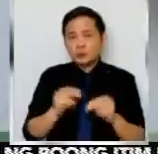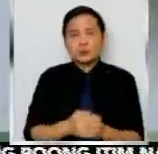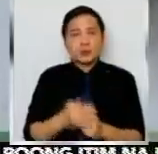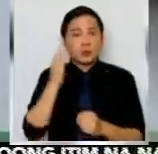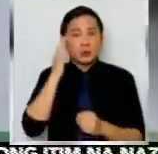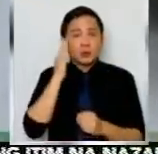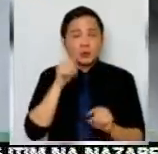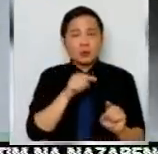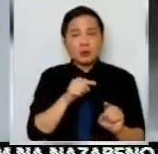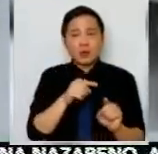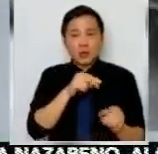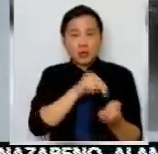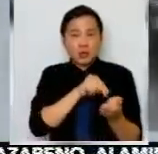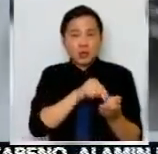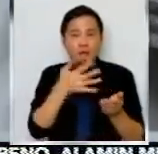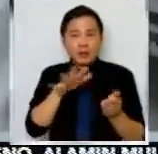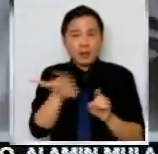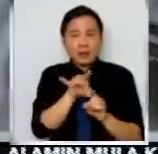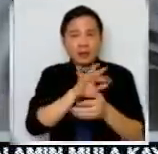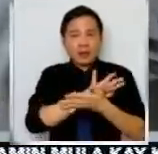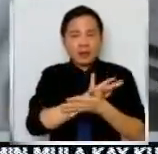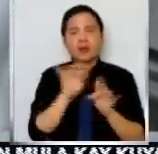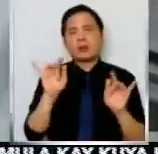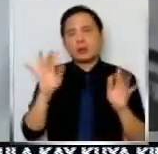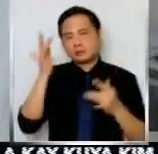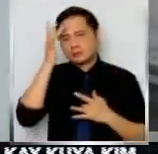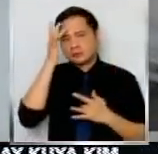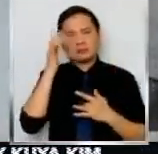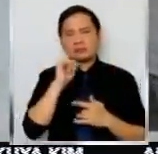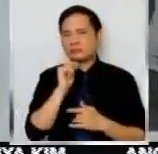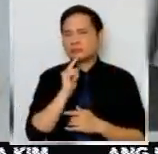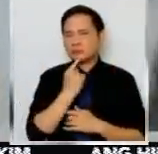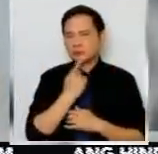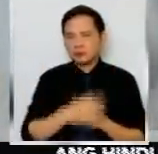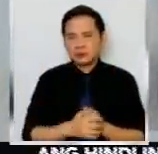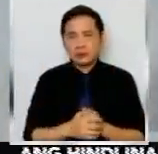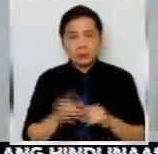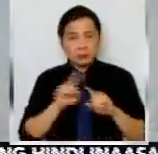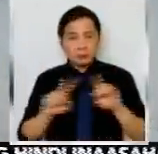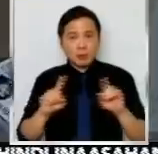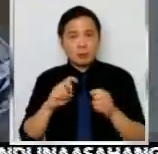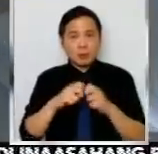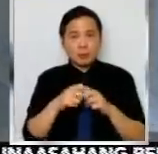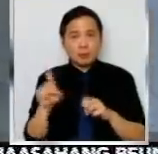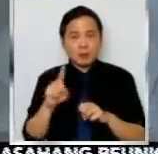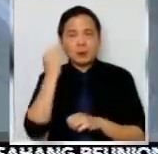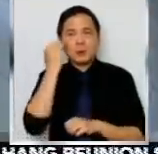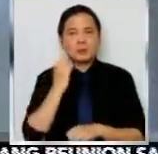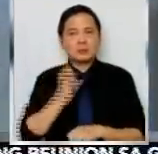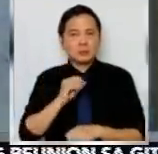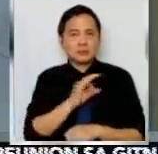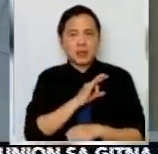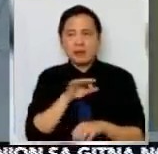na nagpo-positibo sa COVID. Ang Private Hospitals Association of the Philippines, problema rin sa kakulangan ng staff ang nagiging problema ngayon at biglang sipa